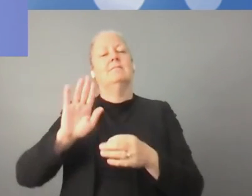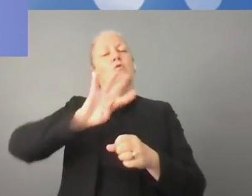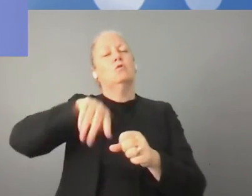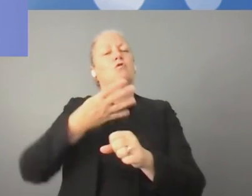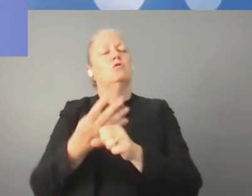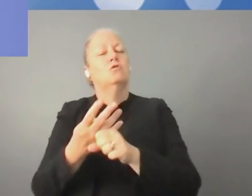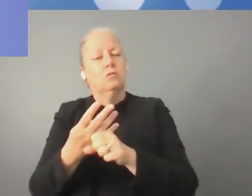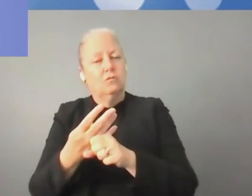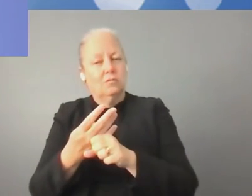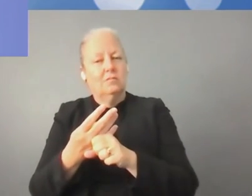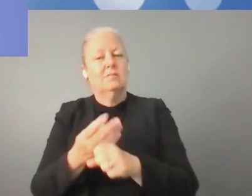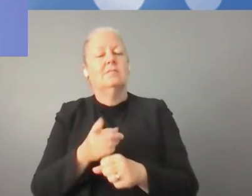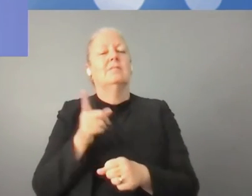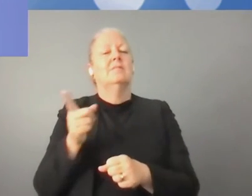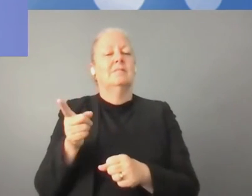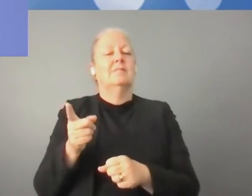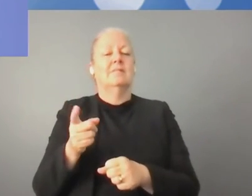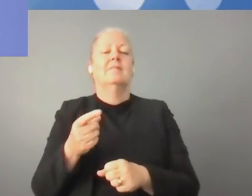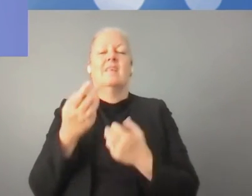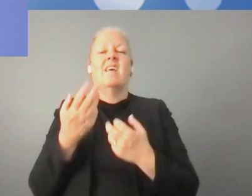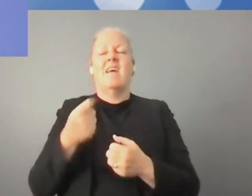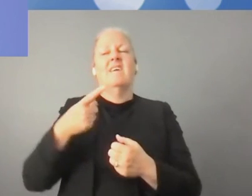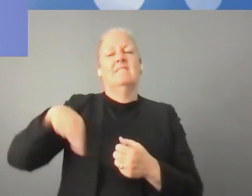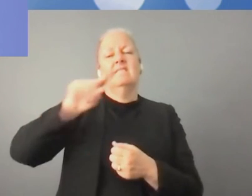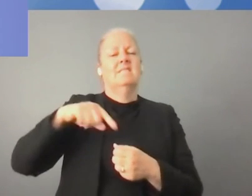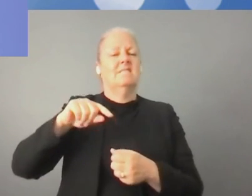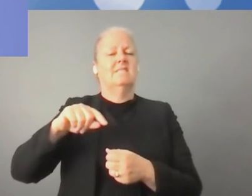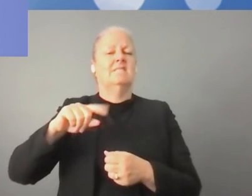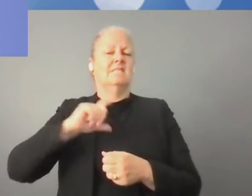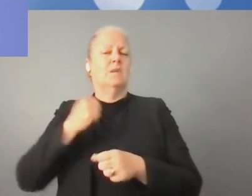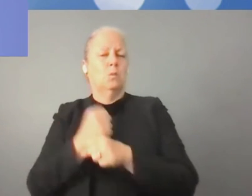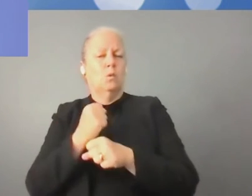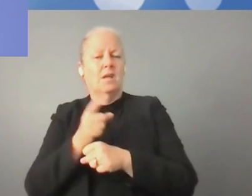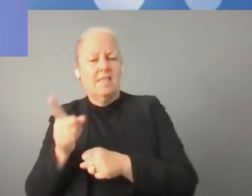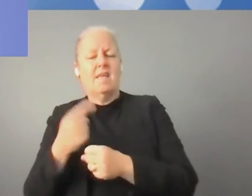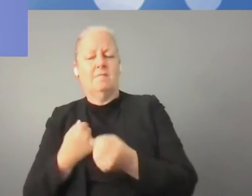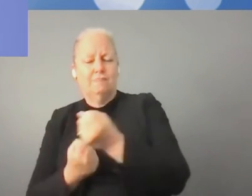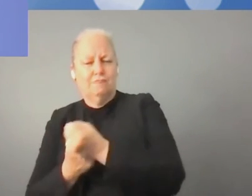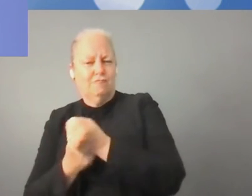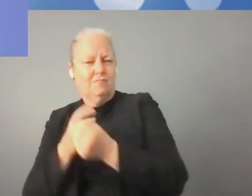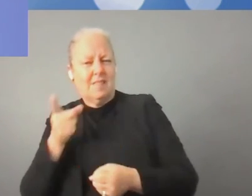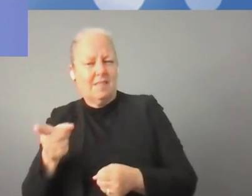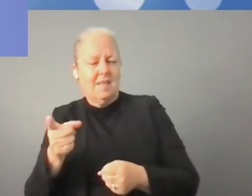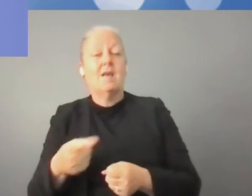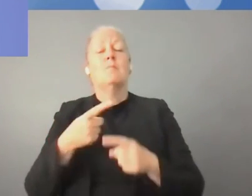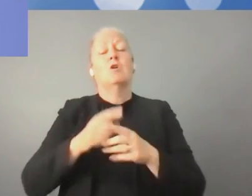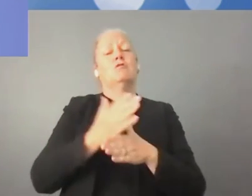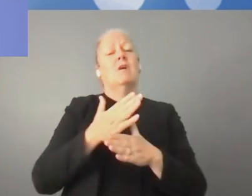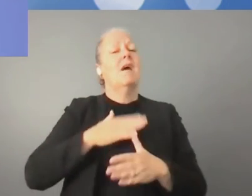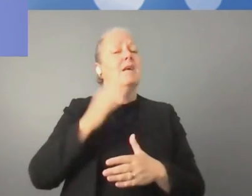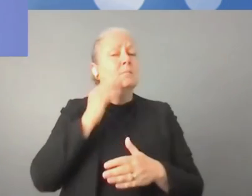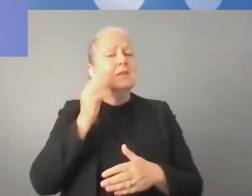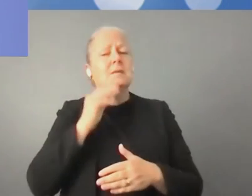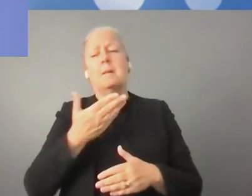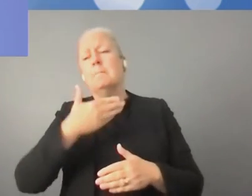ЭКОСОК мы будем сотрудничать в пользу достижения целей устойчивого развития.